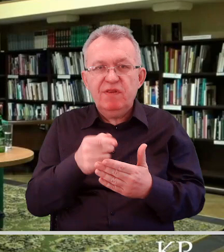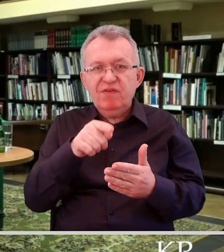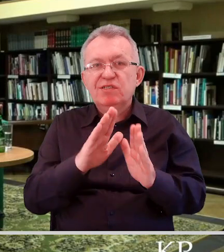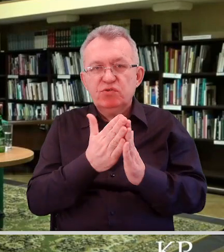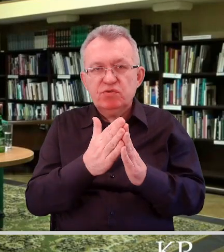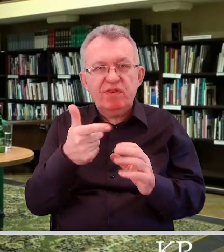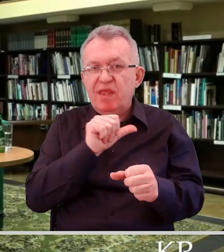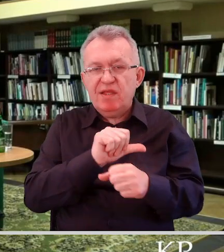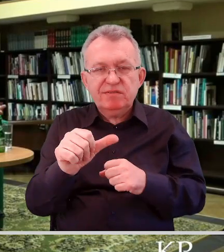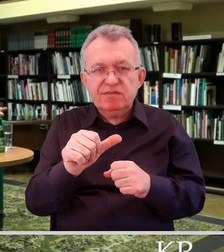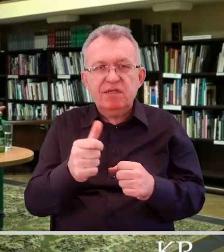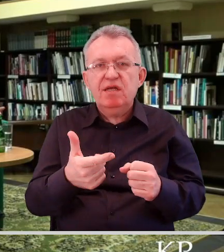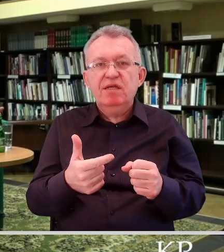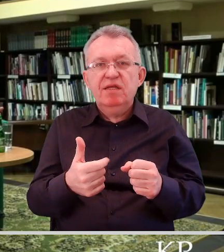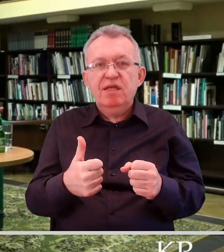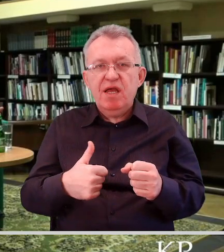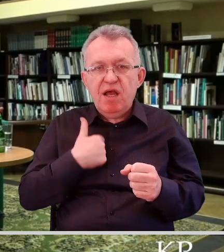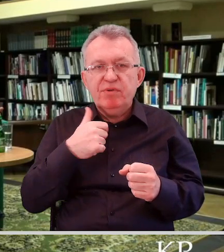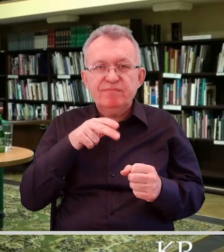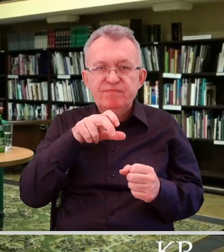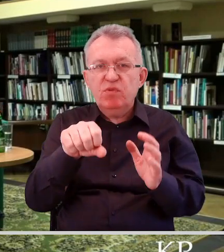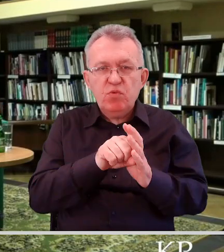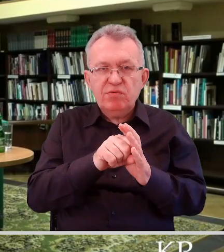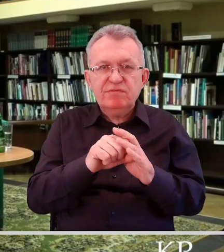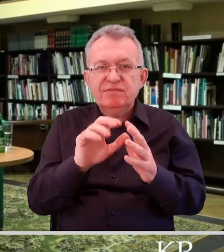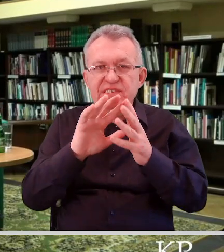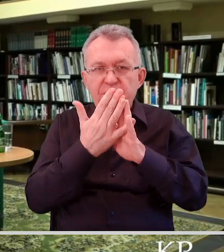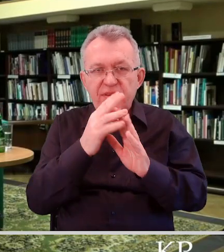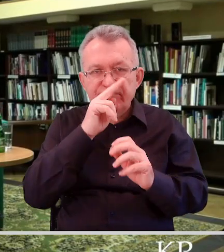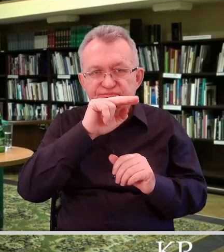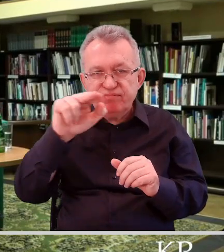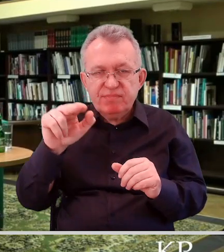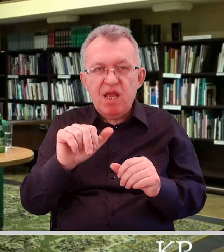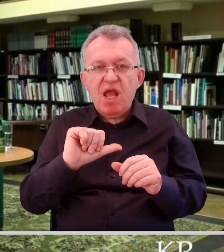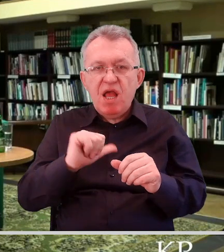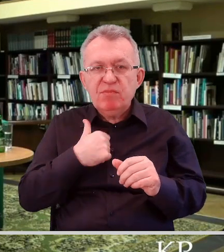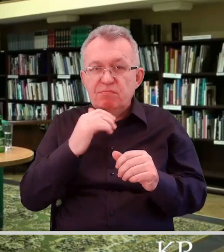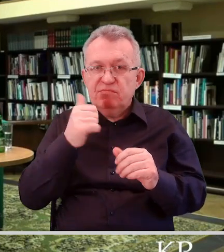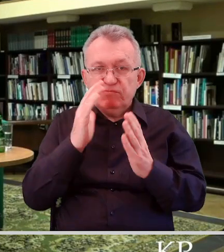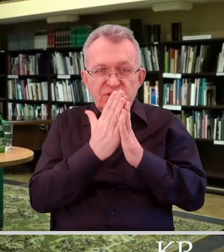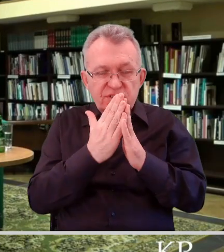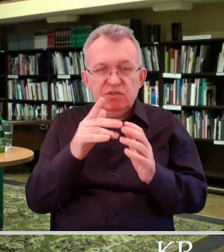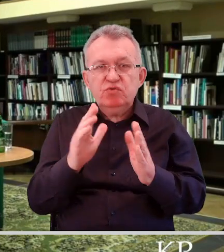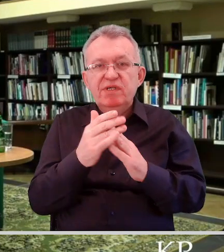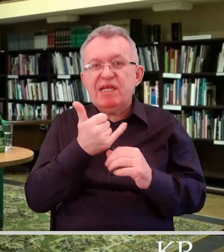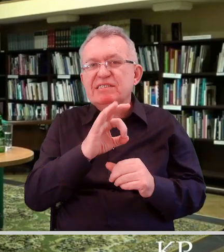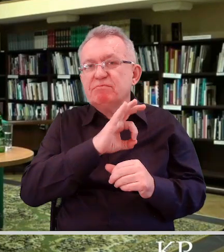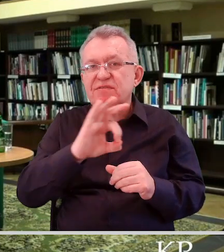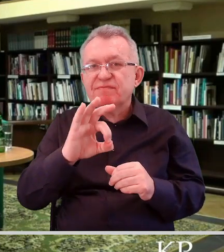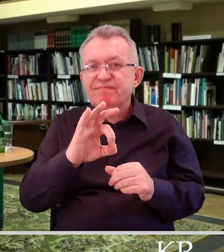książce, to nie jest, żeby się przejść po zabytkach, tylko żeby może przeczytać książkę i wiedzieć, jaka jest